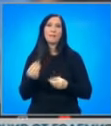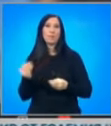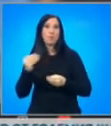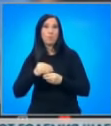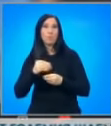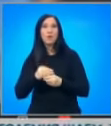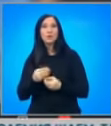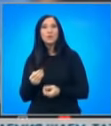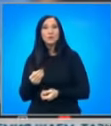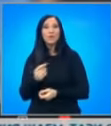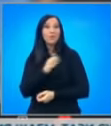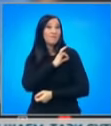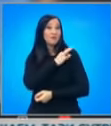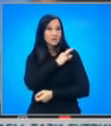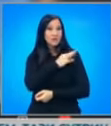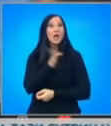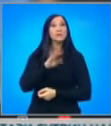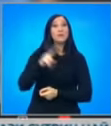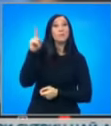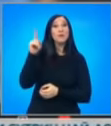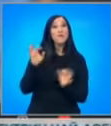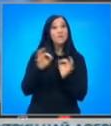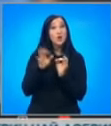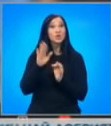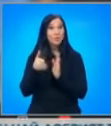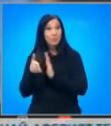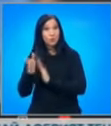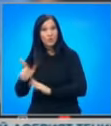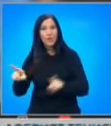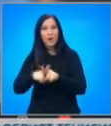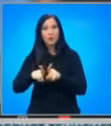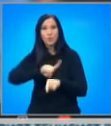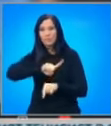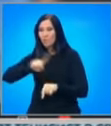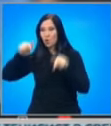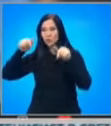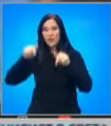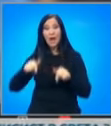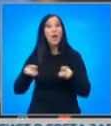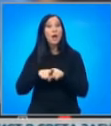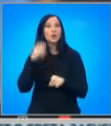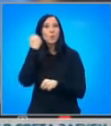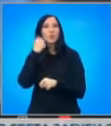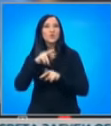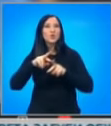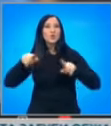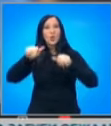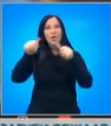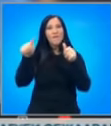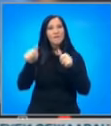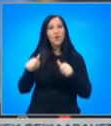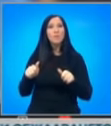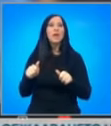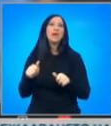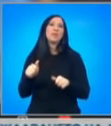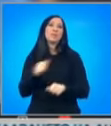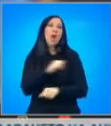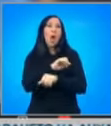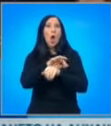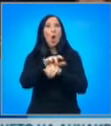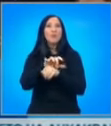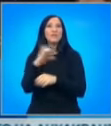поставена бустерна доза след 1 февруари, ще пътуват както и до сега, като използват другите форми на COVID-сертификата,